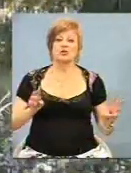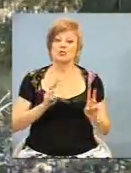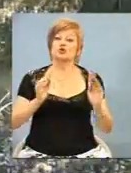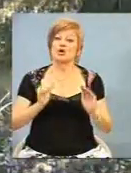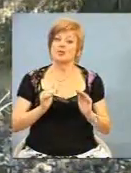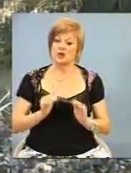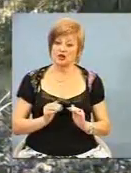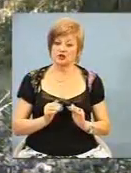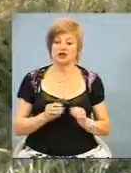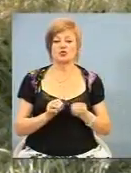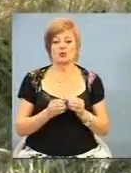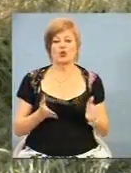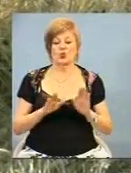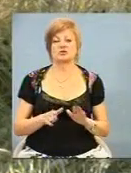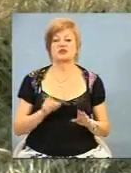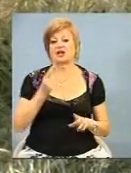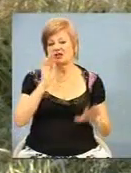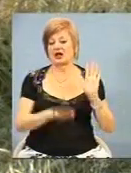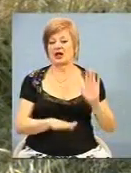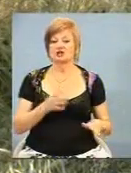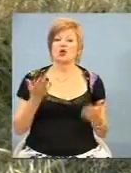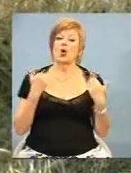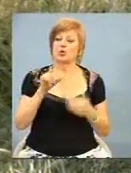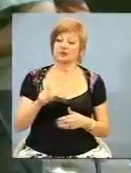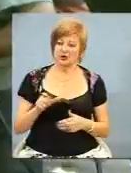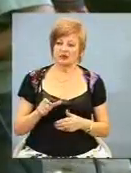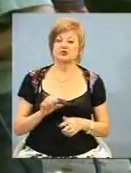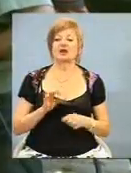зменшиться. Проблемою залишаться недбалі відпочивальники. Головний лісничий